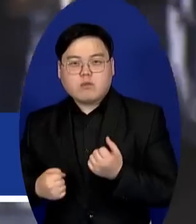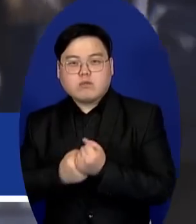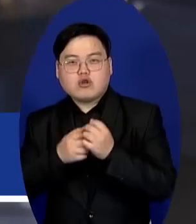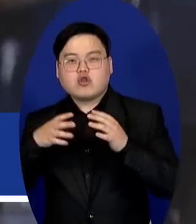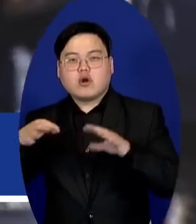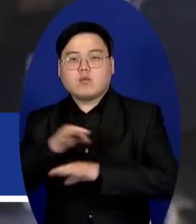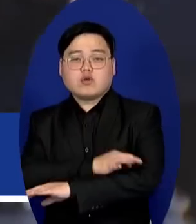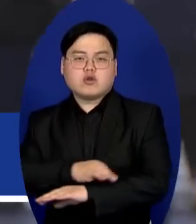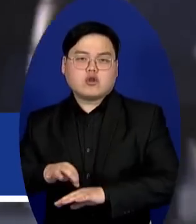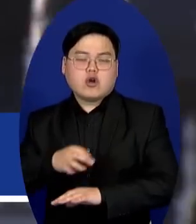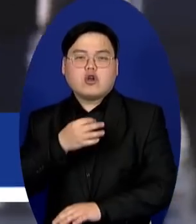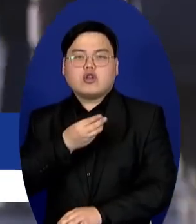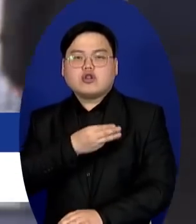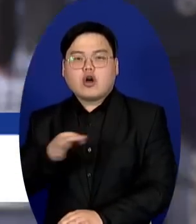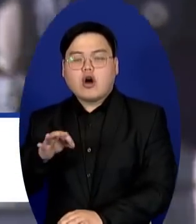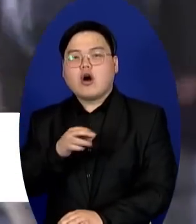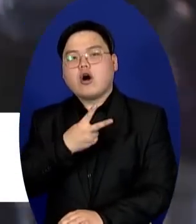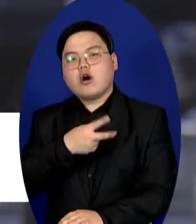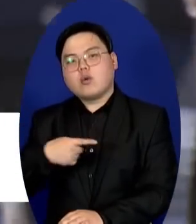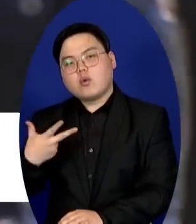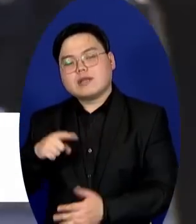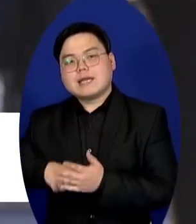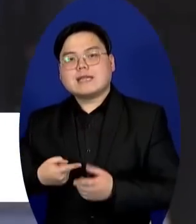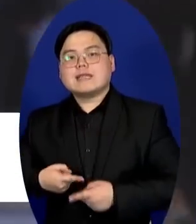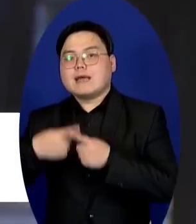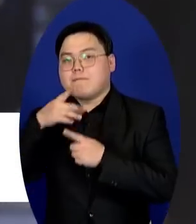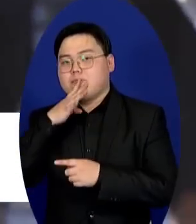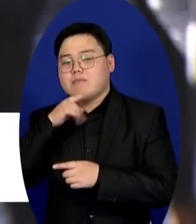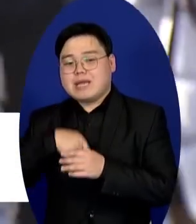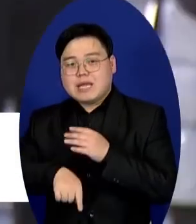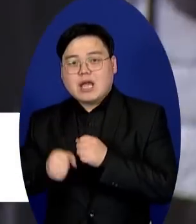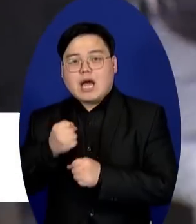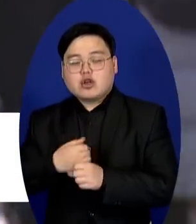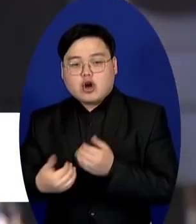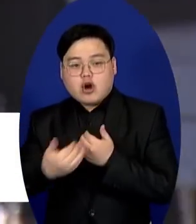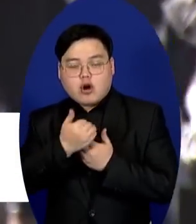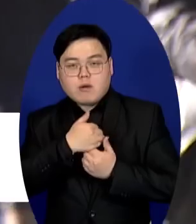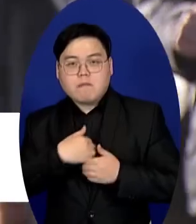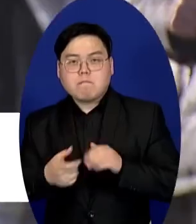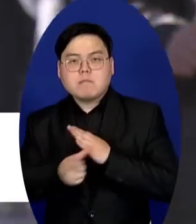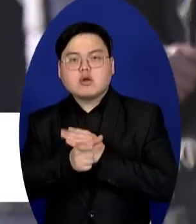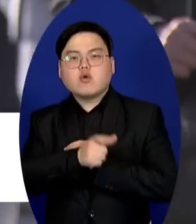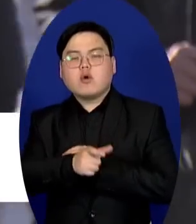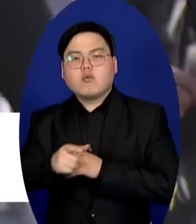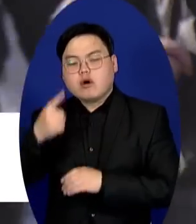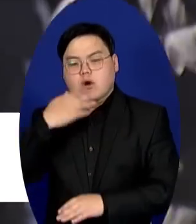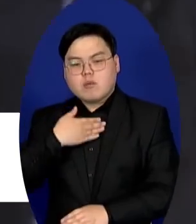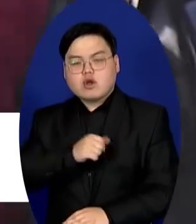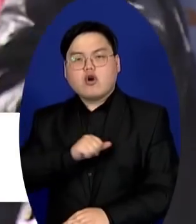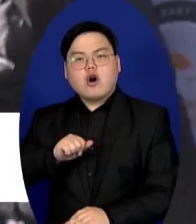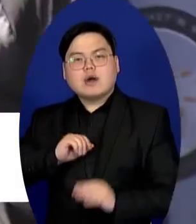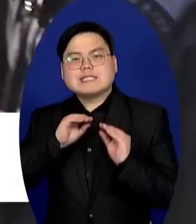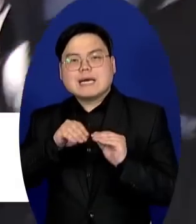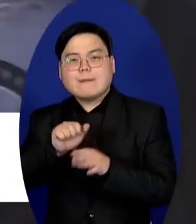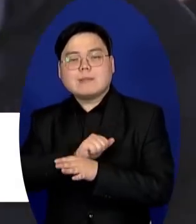та 2-3 дахин өснө гэсэн ийм үзүүлэлт байна. За үүн дээр ажиллах боловсон хүчнийг бид дотооддоо бэлтгэж чадаж байгаа юу гэдэг асуудлыг бид